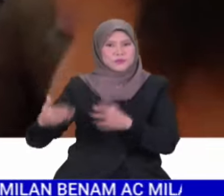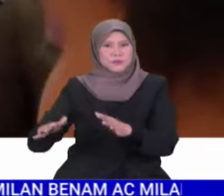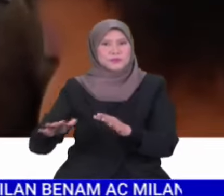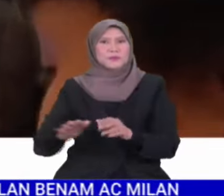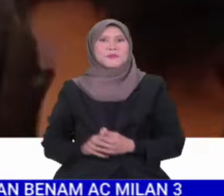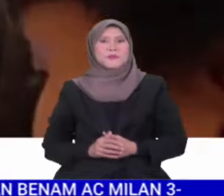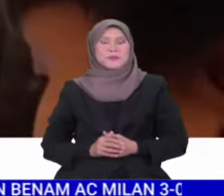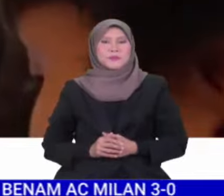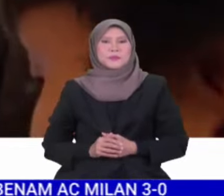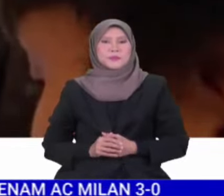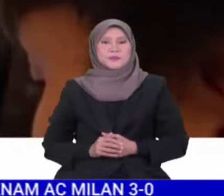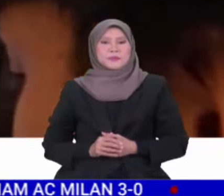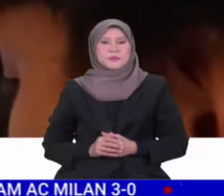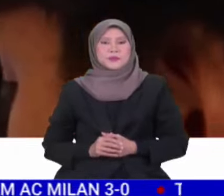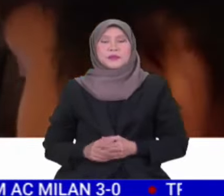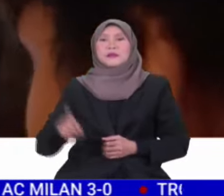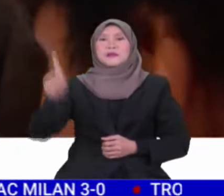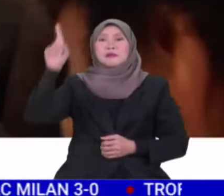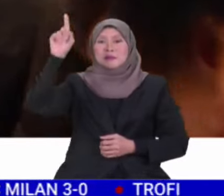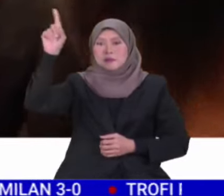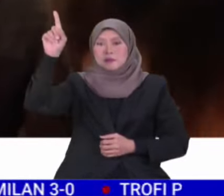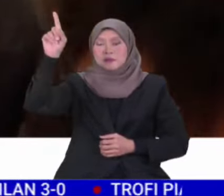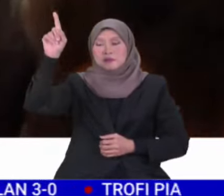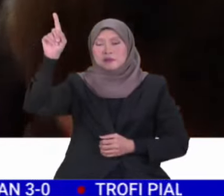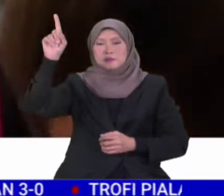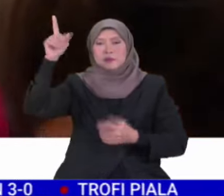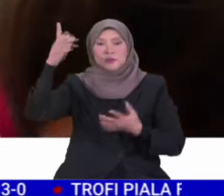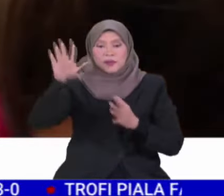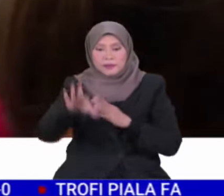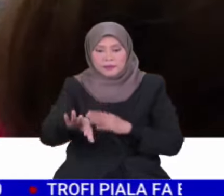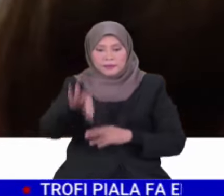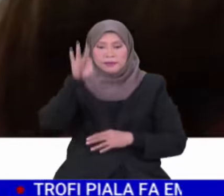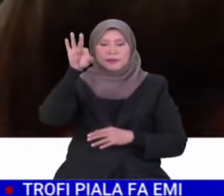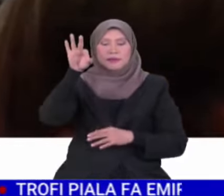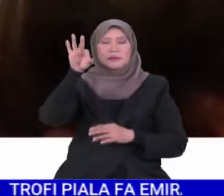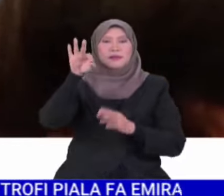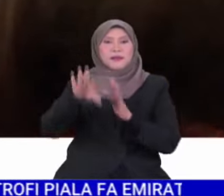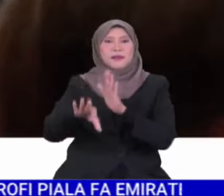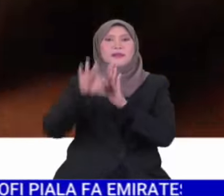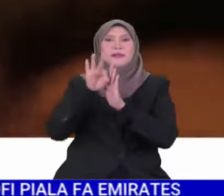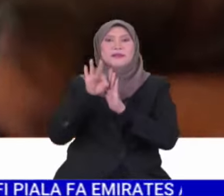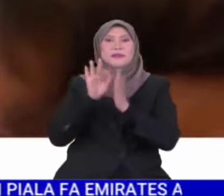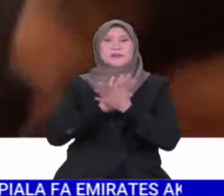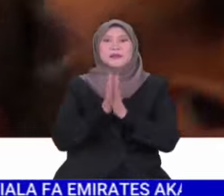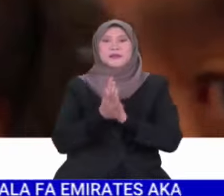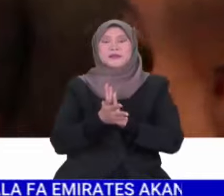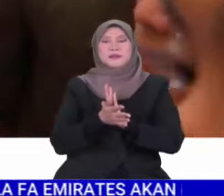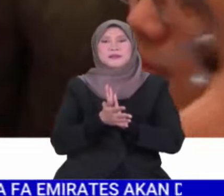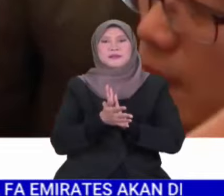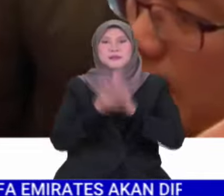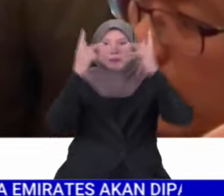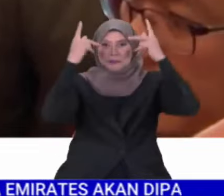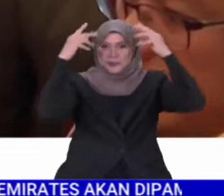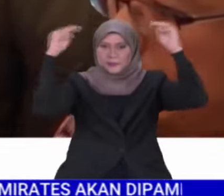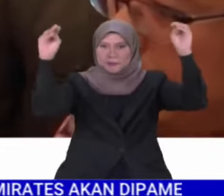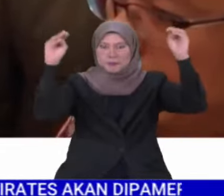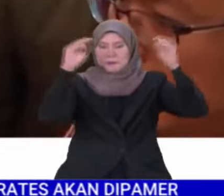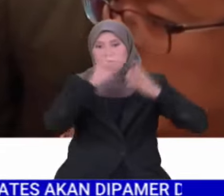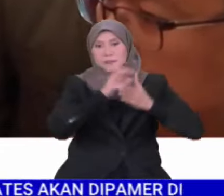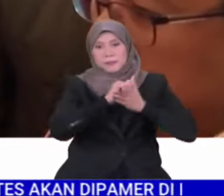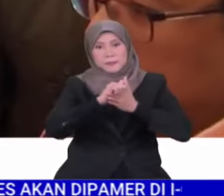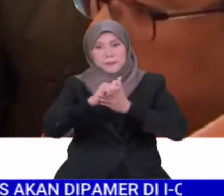Dan apabila Allah Ta'ala mentadirkan beliau menjadi nahoda pada kerajaan yang